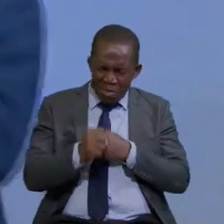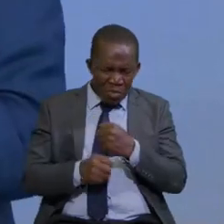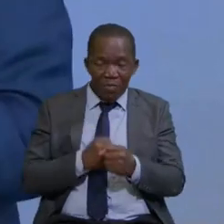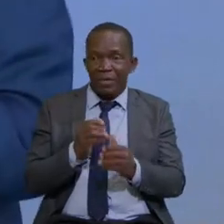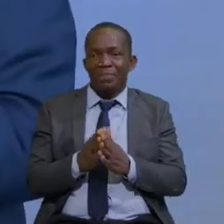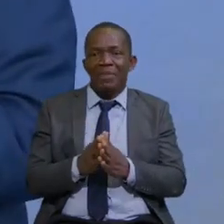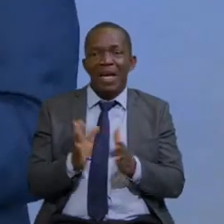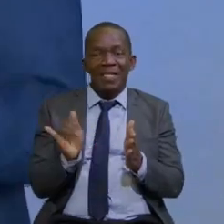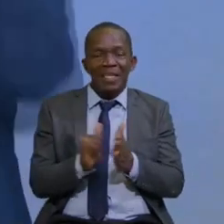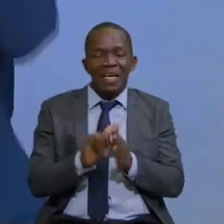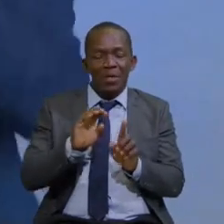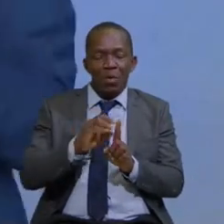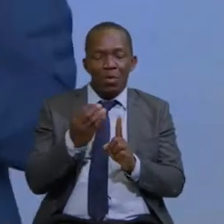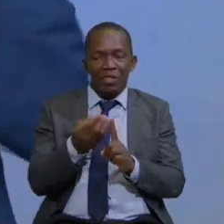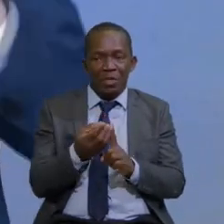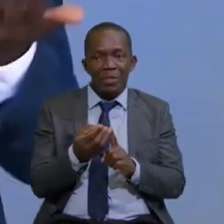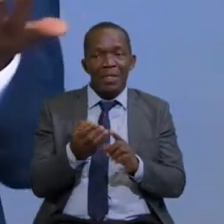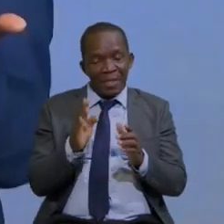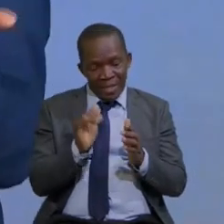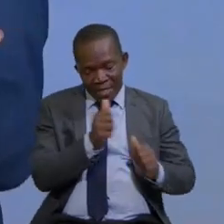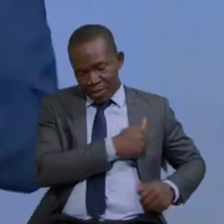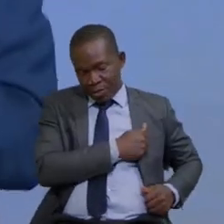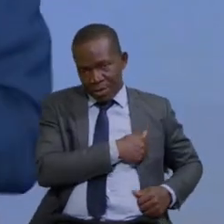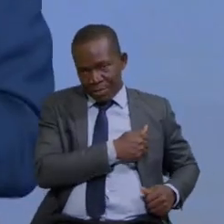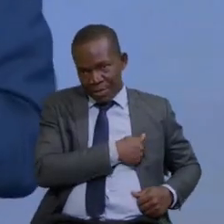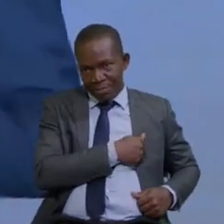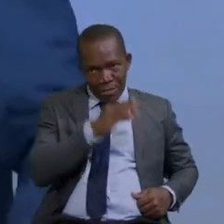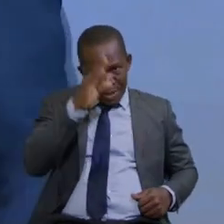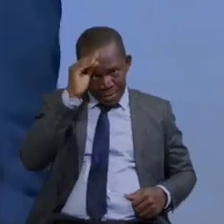Il a laissé le serviteur comme ça à la maison.